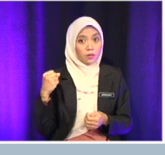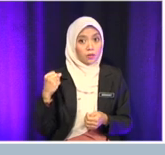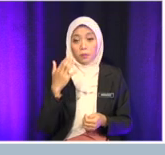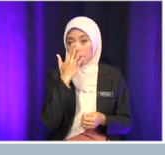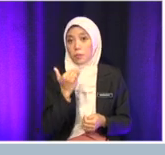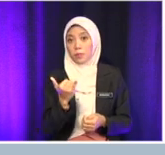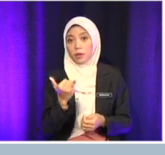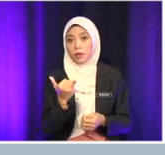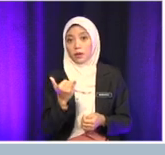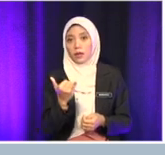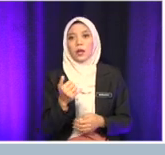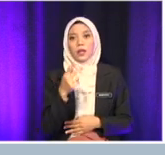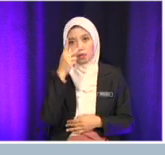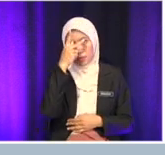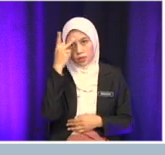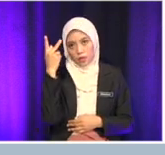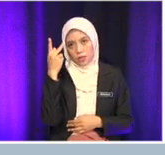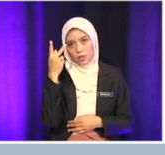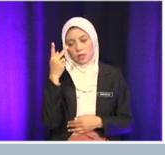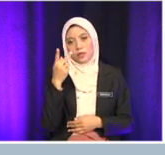premis 4 adalah